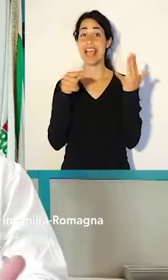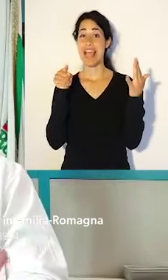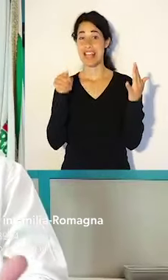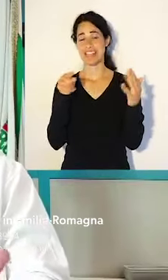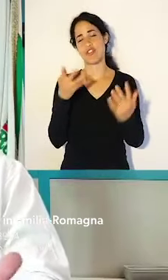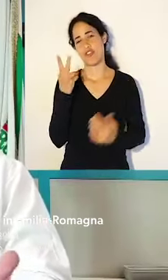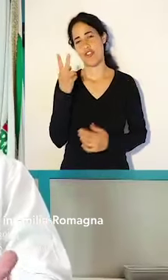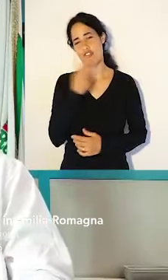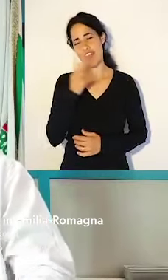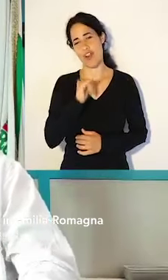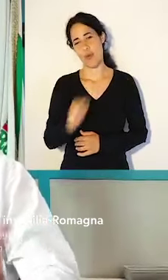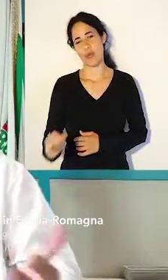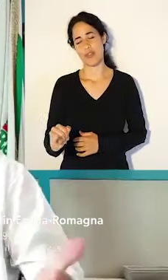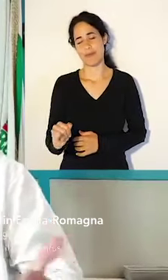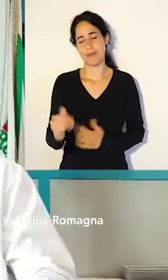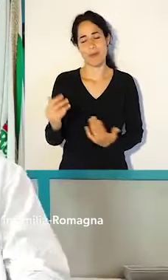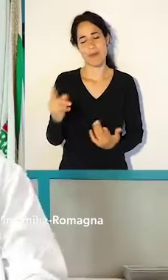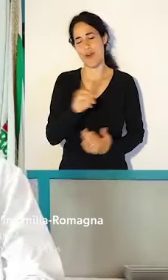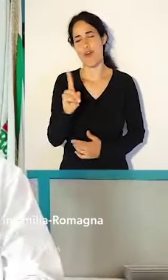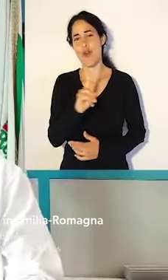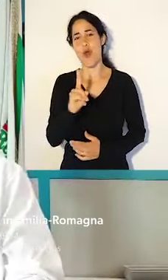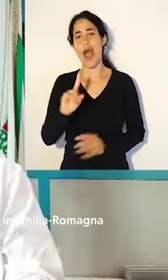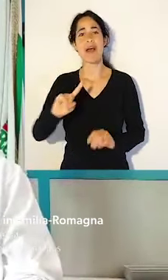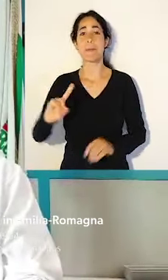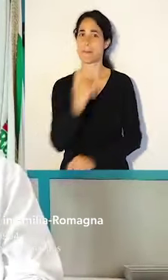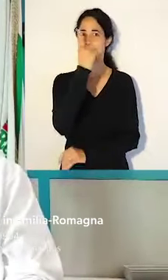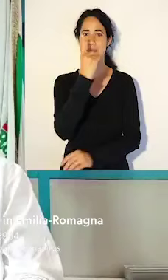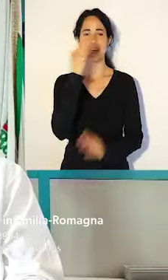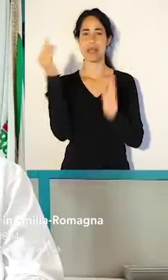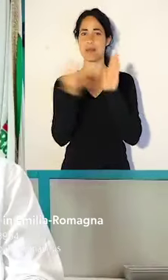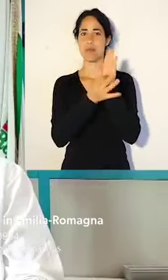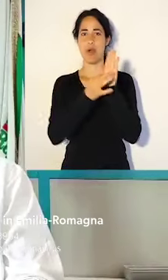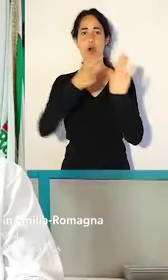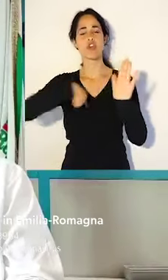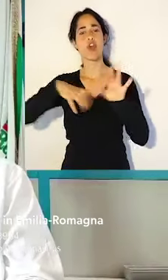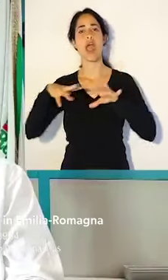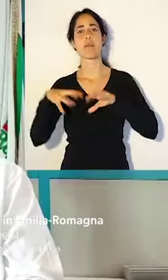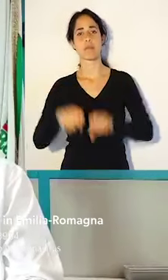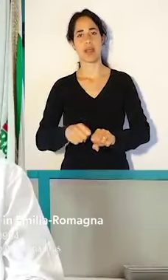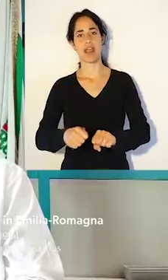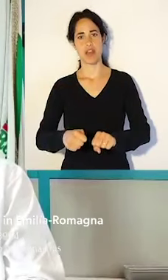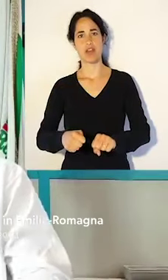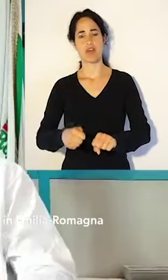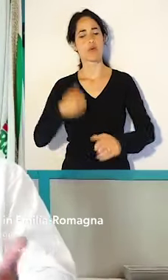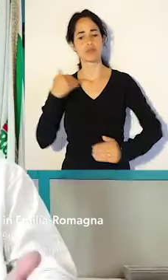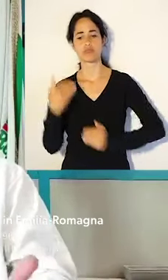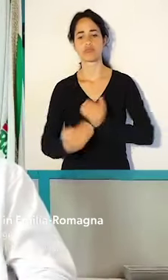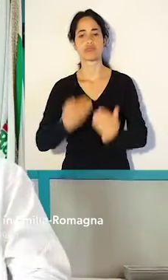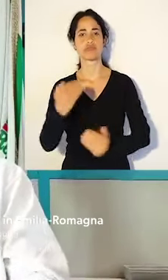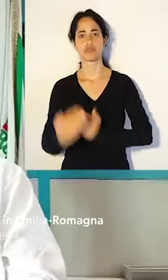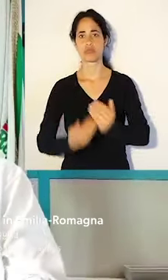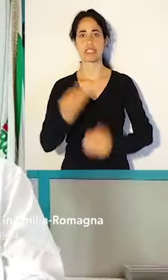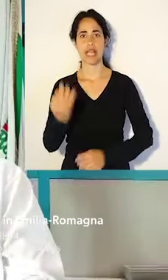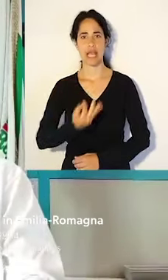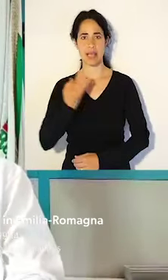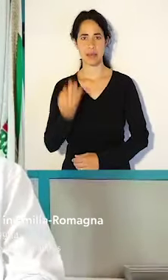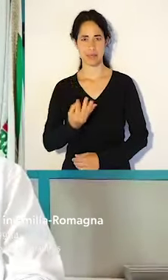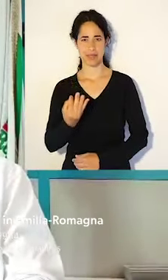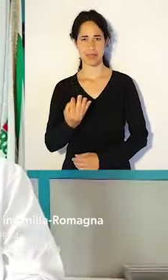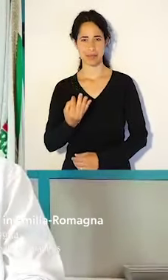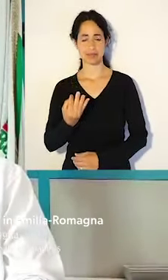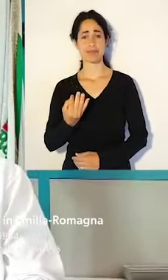ultimo, ma in realtà poi è il primo punto su cui noi saremo impegnati e continueremo ad essere